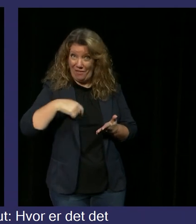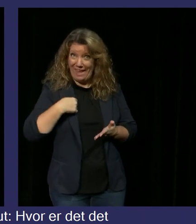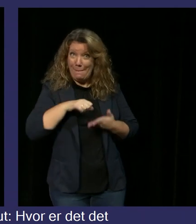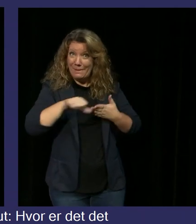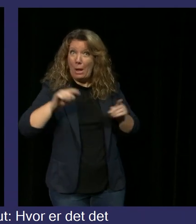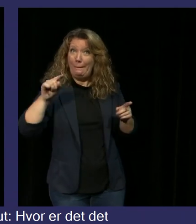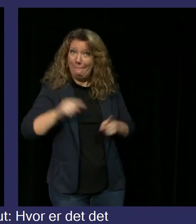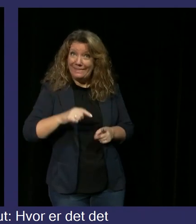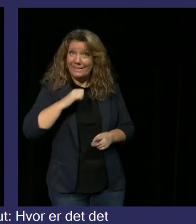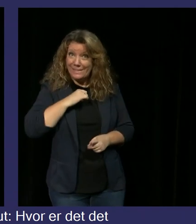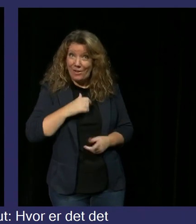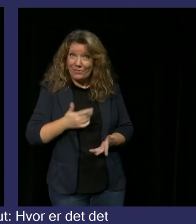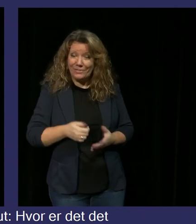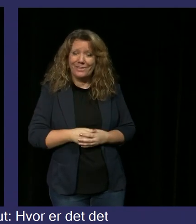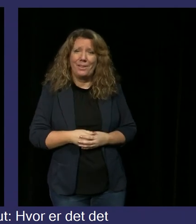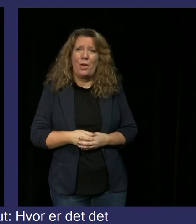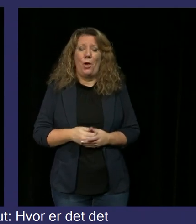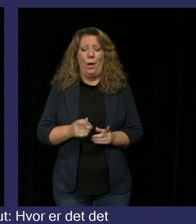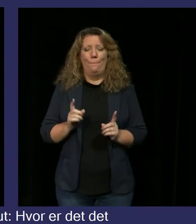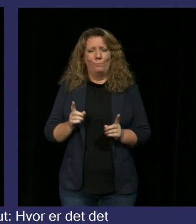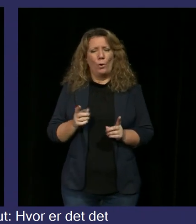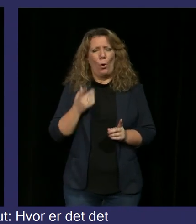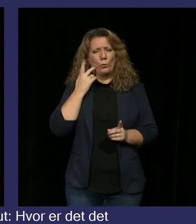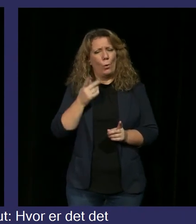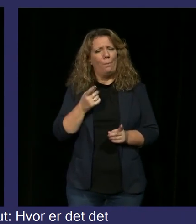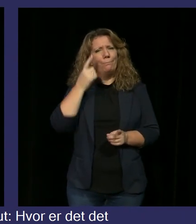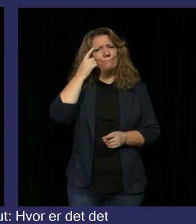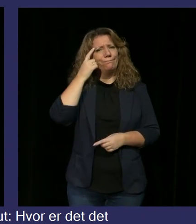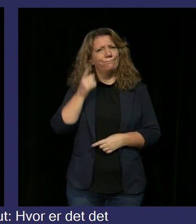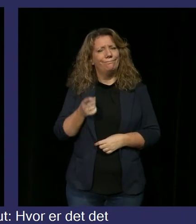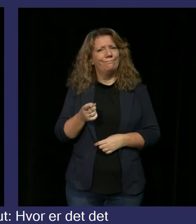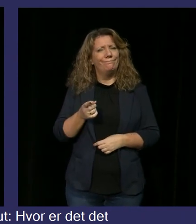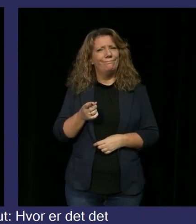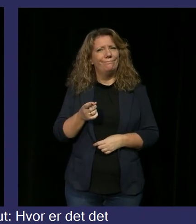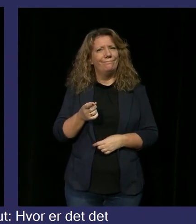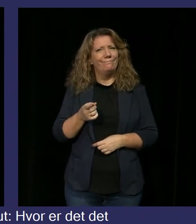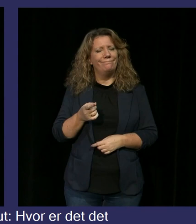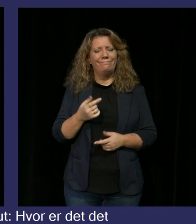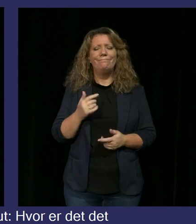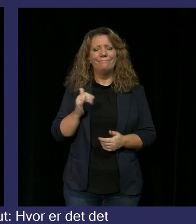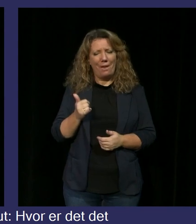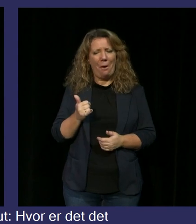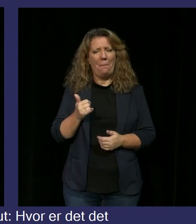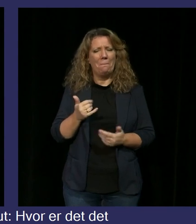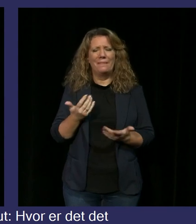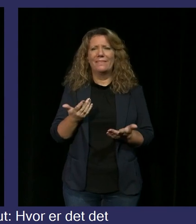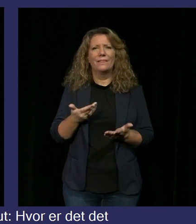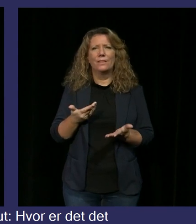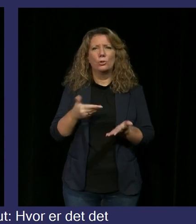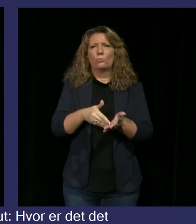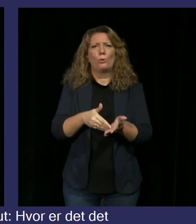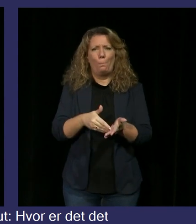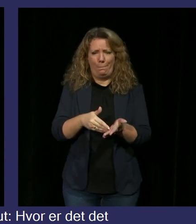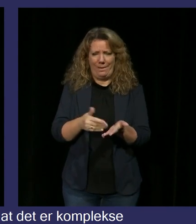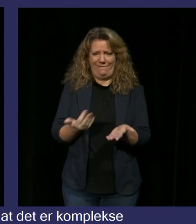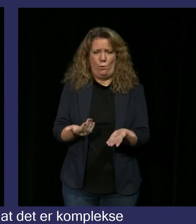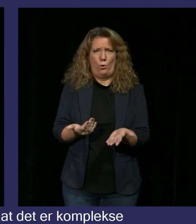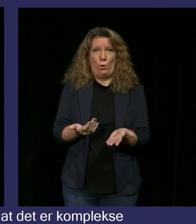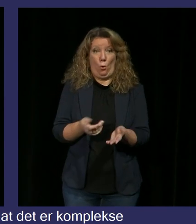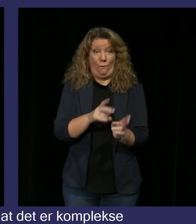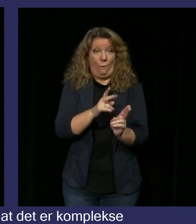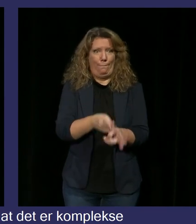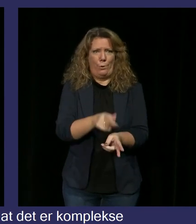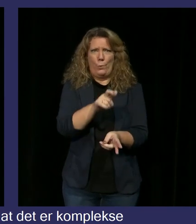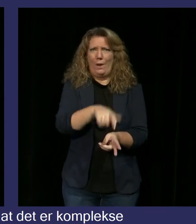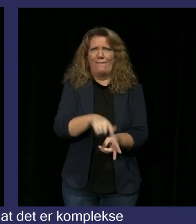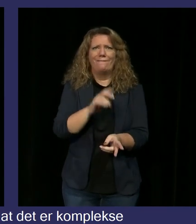Og når vi da går inn I innsikten og finner ut, ja, men hvor det stopper den? Og hvorfor stopper det for brukeren? Så ser vi at